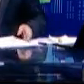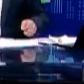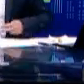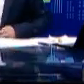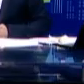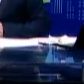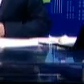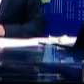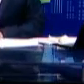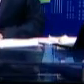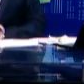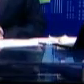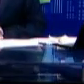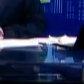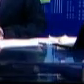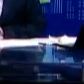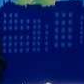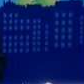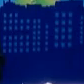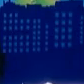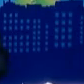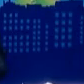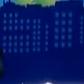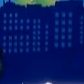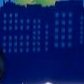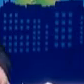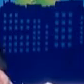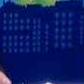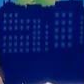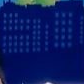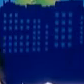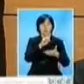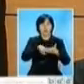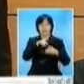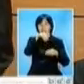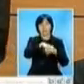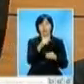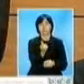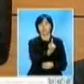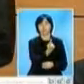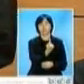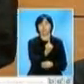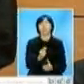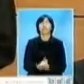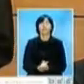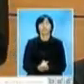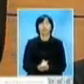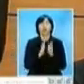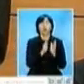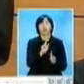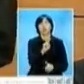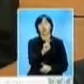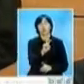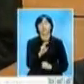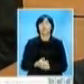นะครับก็อภิปรายในสภาเมื่อวานนี้ด้วยบอกว่าไม่เห็นด้วยกับร่างแก้ไขรัฐธรรมนูญทุกฉบับที่เสนอเข้ามานะครับเพราะเห็นว่